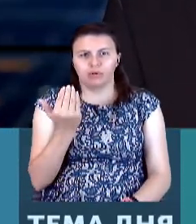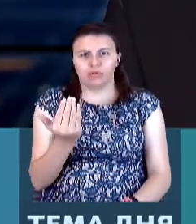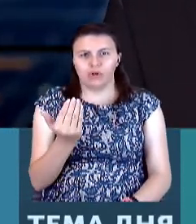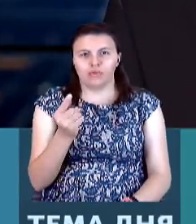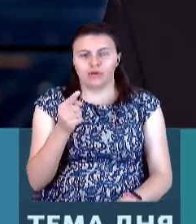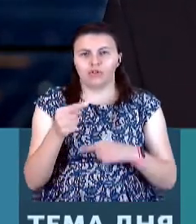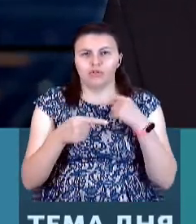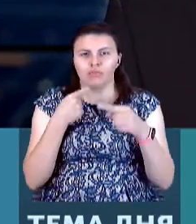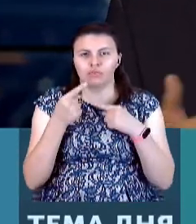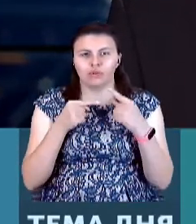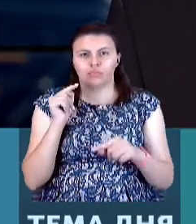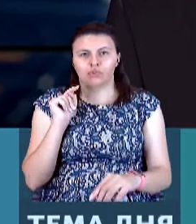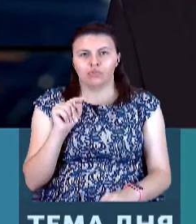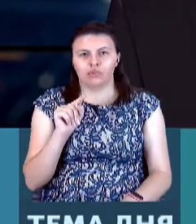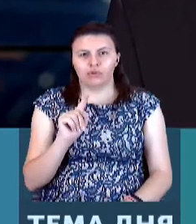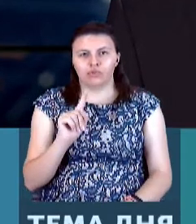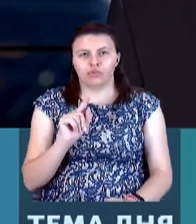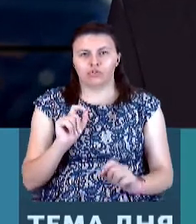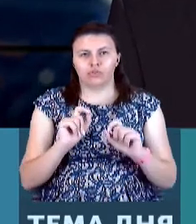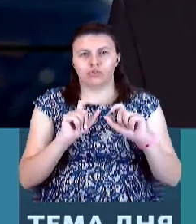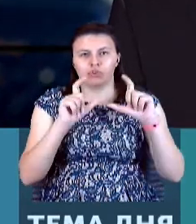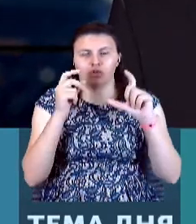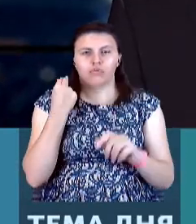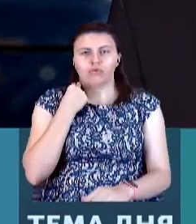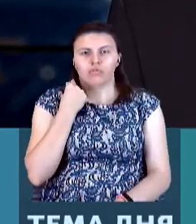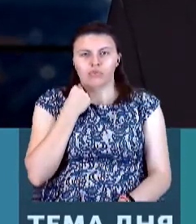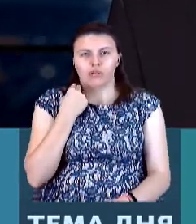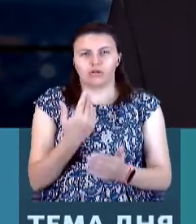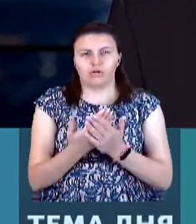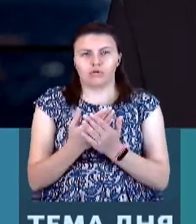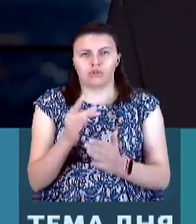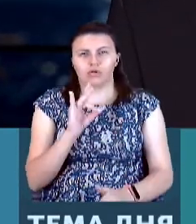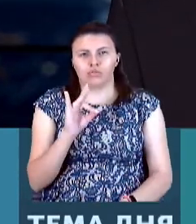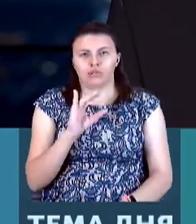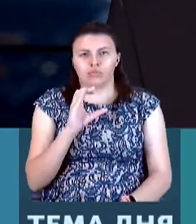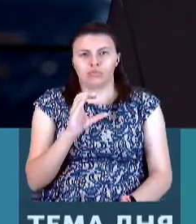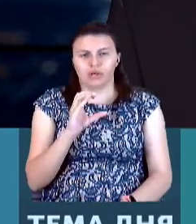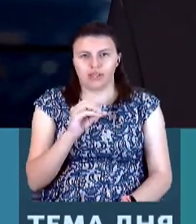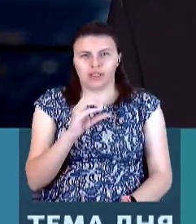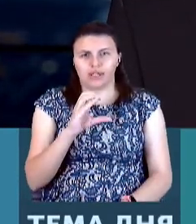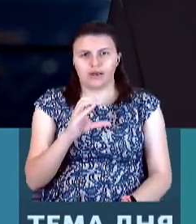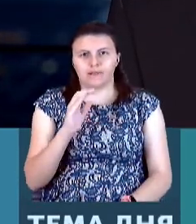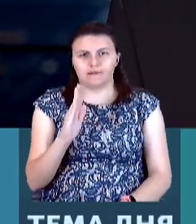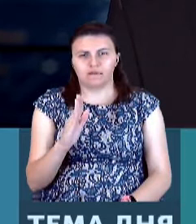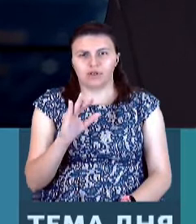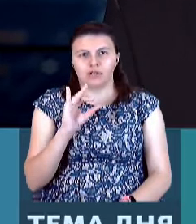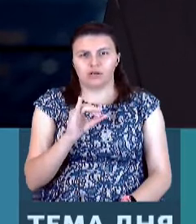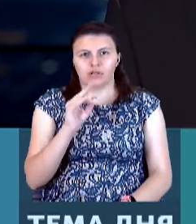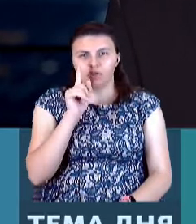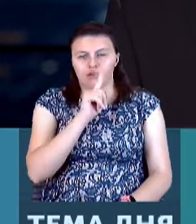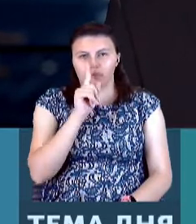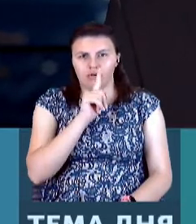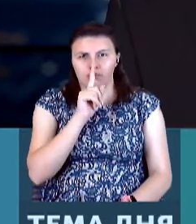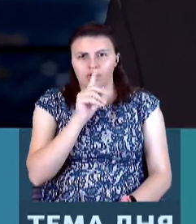Ви говорите про те, що зросте податок, зросте, наприклад, розмір ЄСВ, одночасно з тим зростає мінімальна